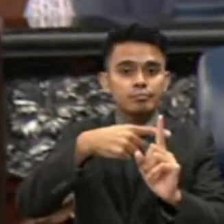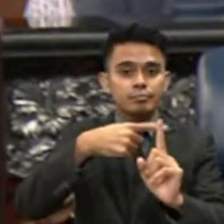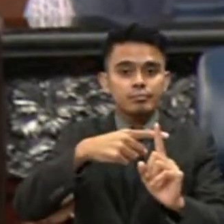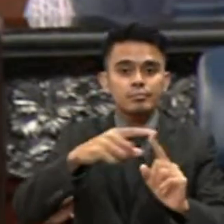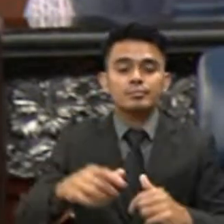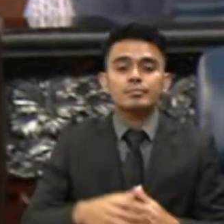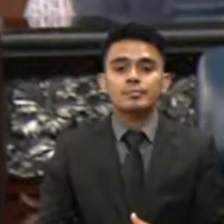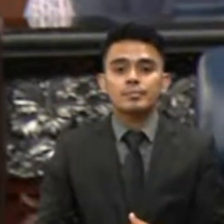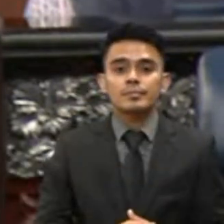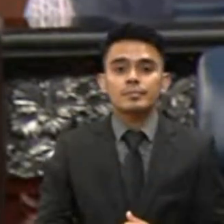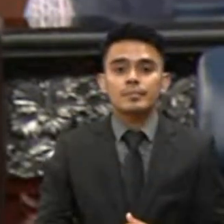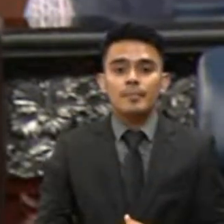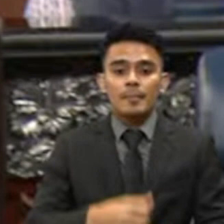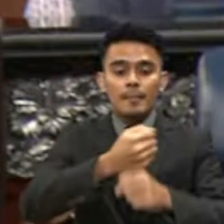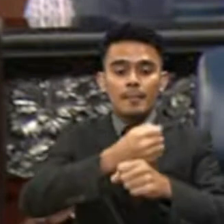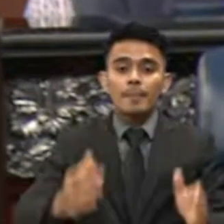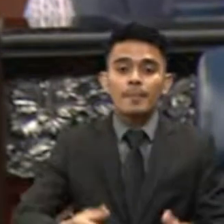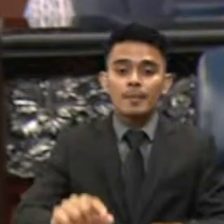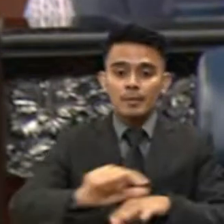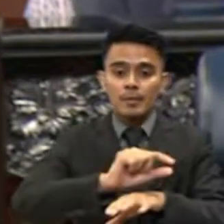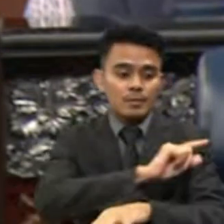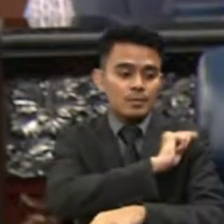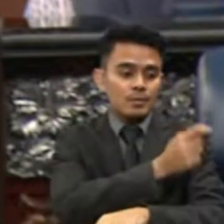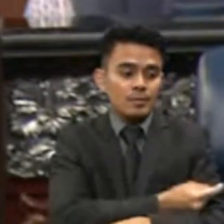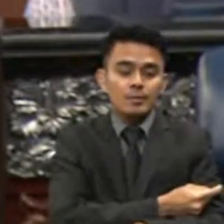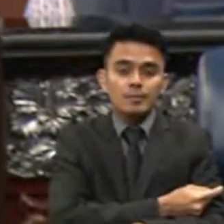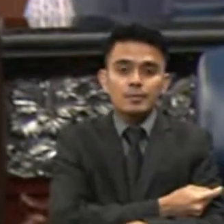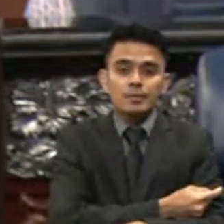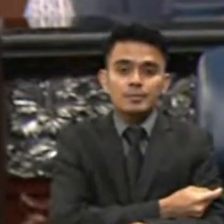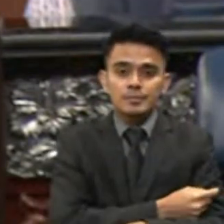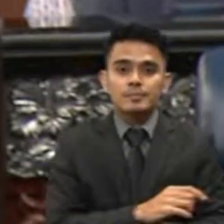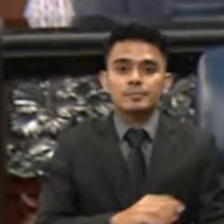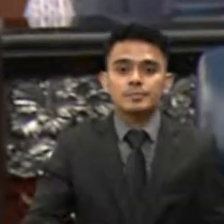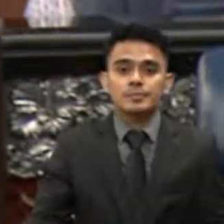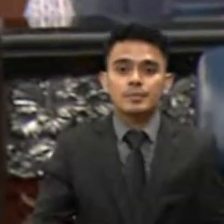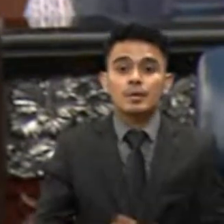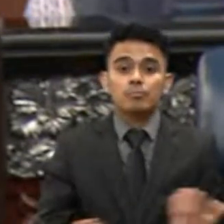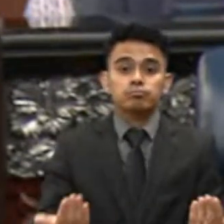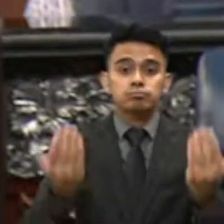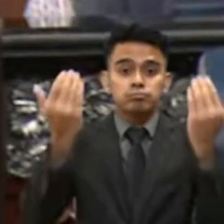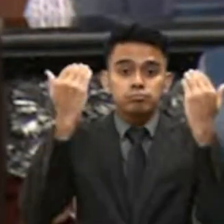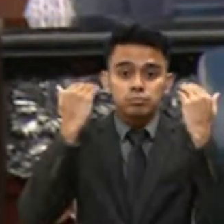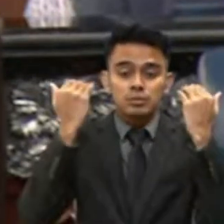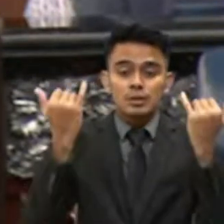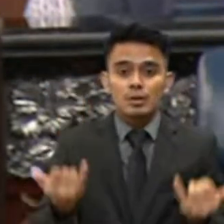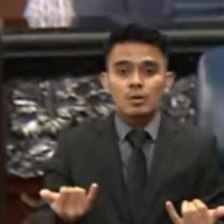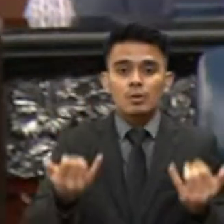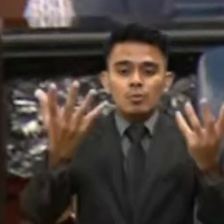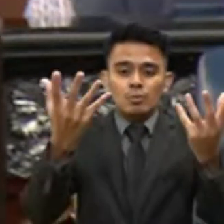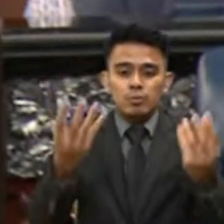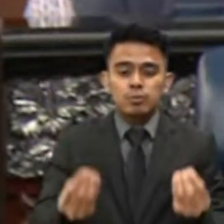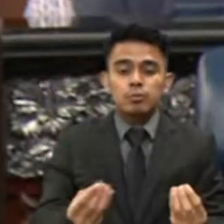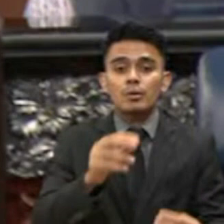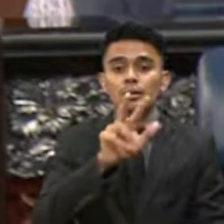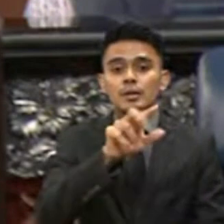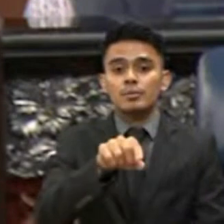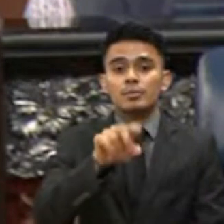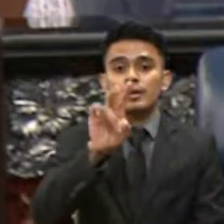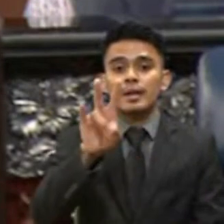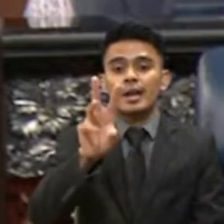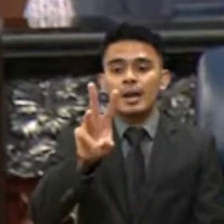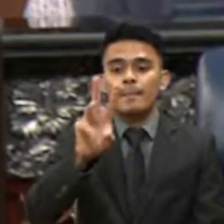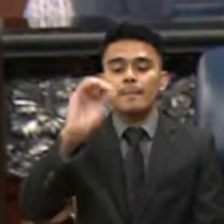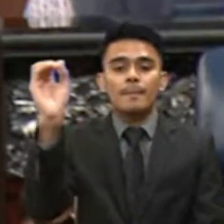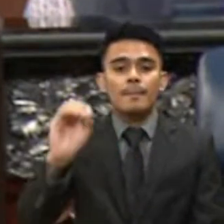pasaran buruh mengekalkan tahap guna tenaga penuh dengan kadar pengangguran berkurang kepada tiga populehan